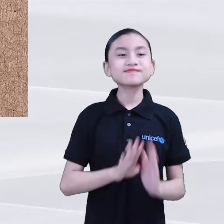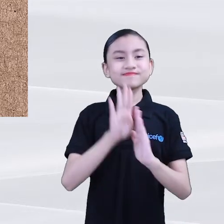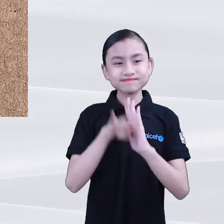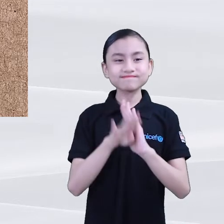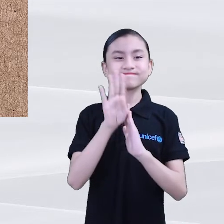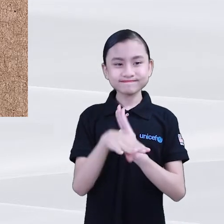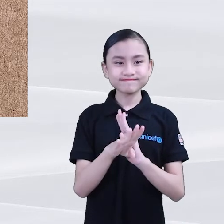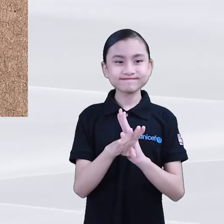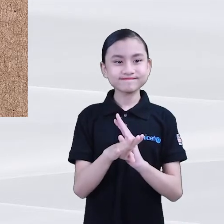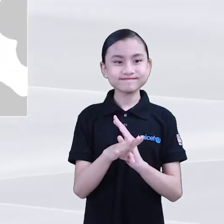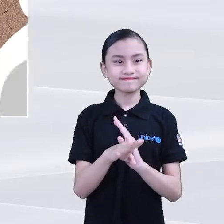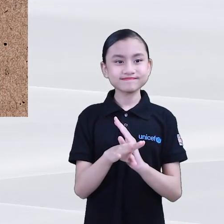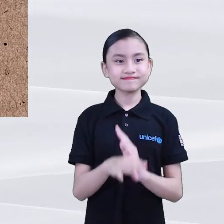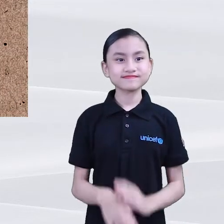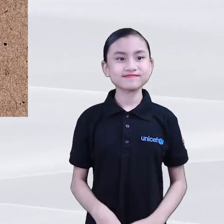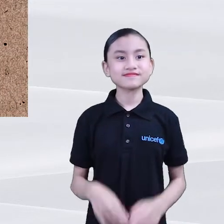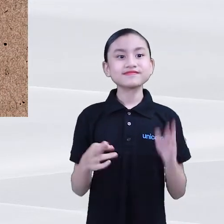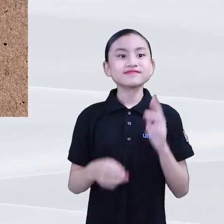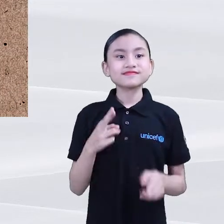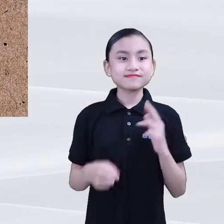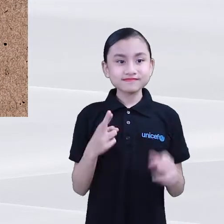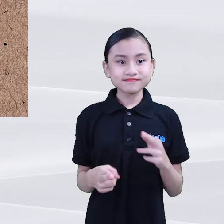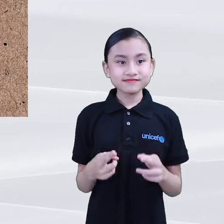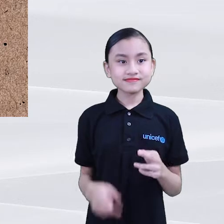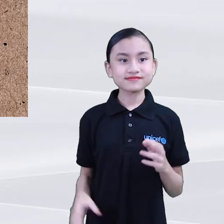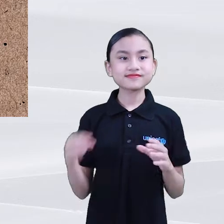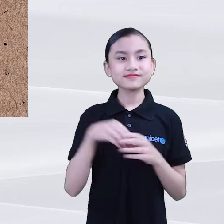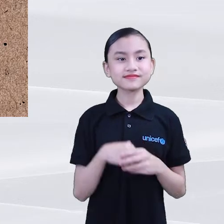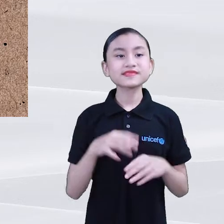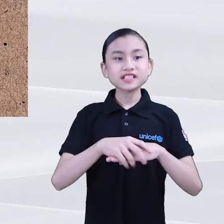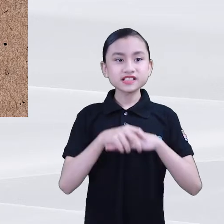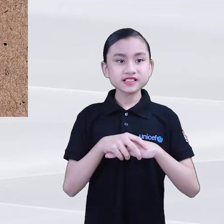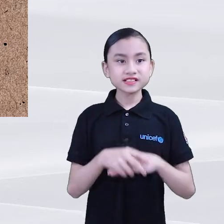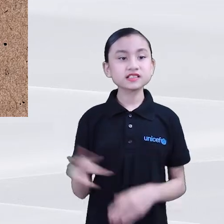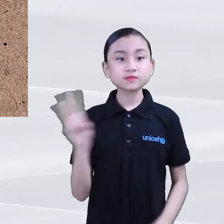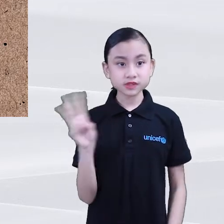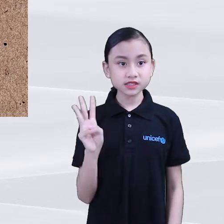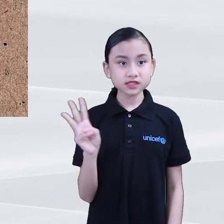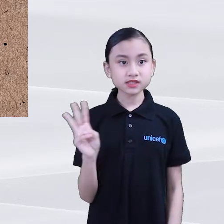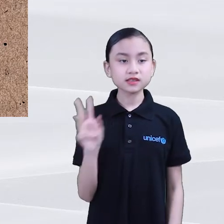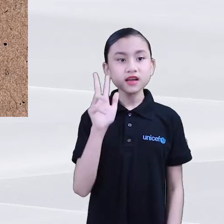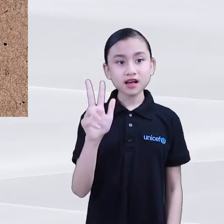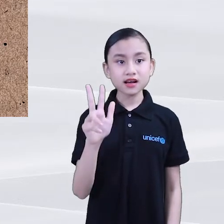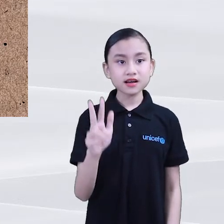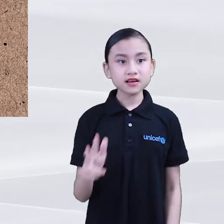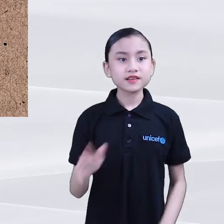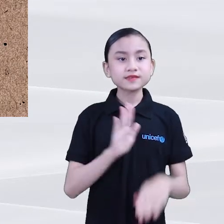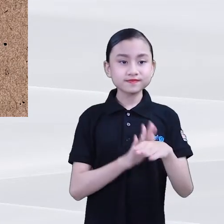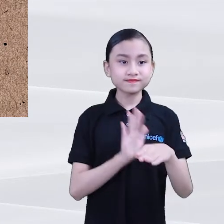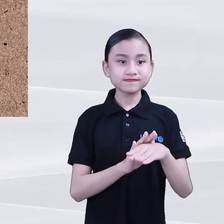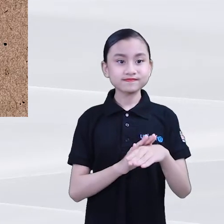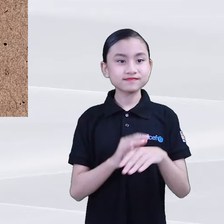kelihatan seperti ini. Dalam robot kita, selagi atau dalam bahasa Inggeris while ketiga-tiga penderia tidak